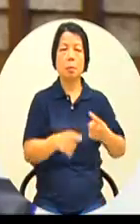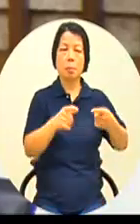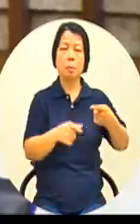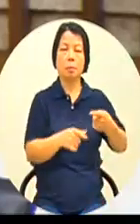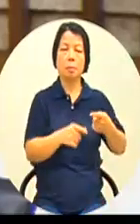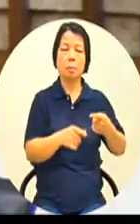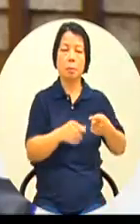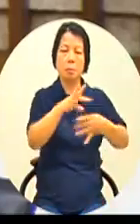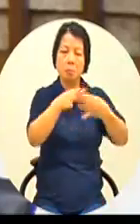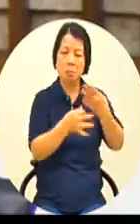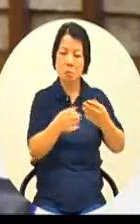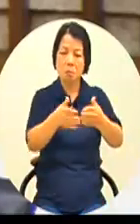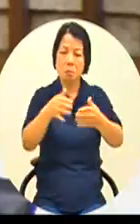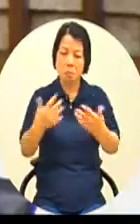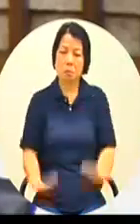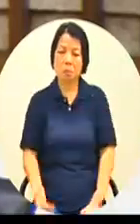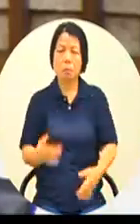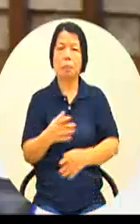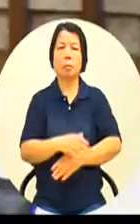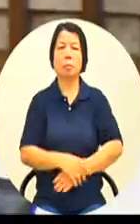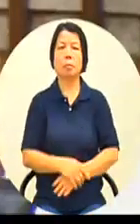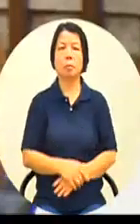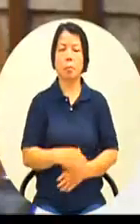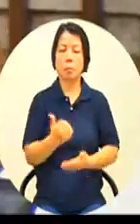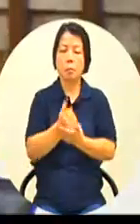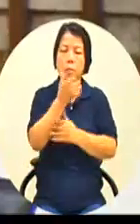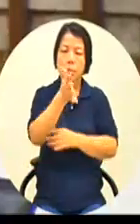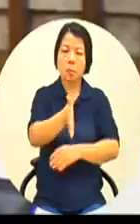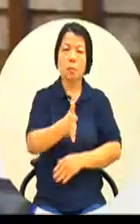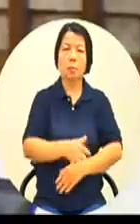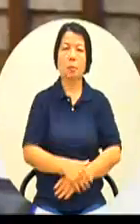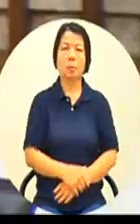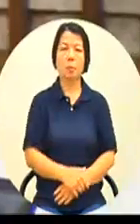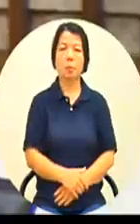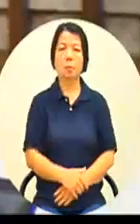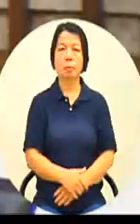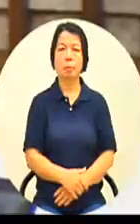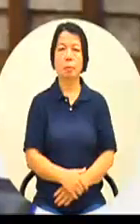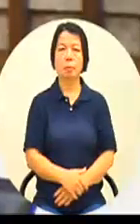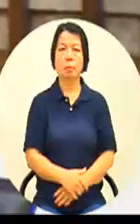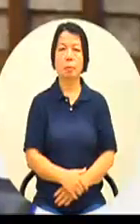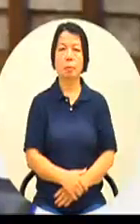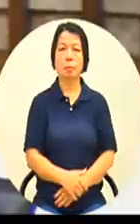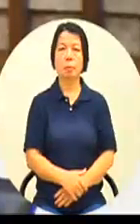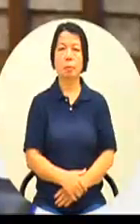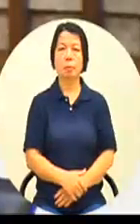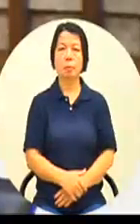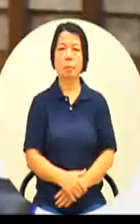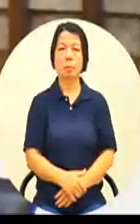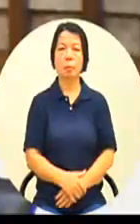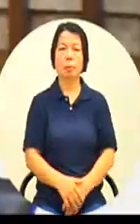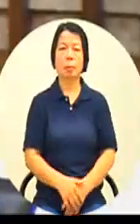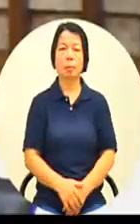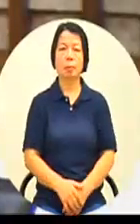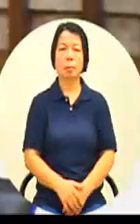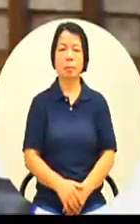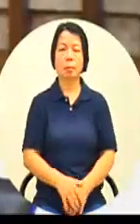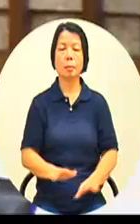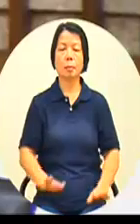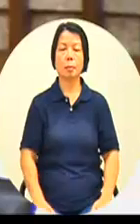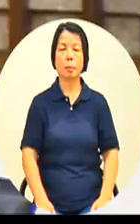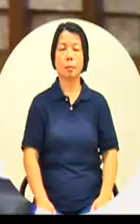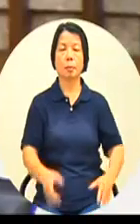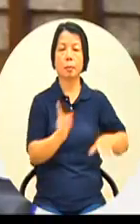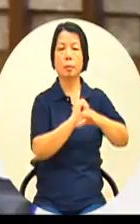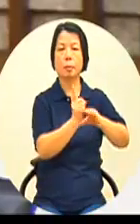订单就出来。来，我请教你来，小姐，请坐下，歹势。伊咧即马，咱一个计程车，你即马，你伫